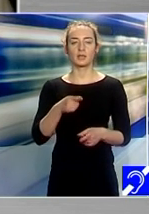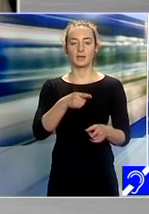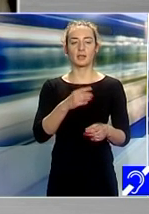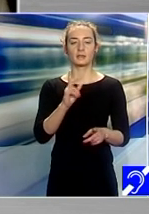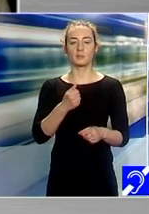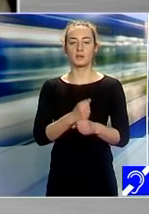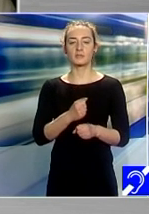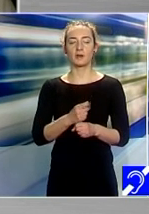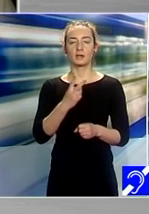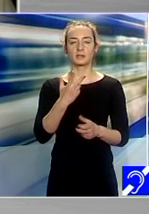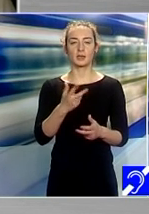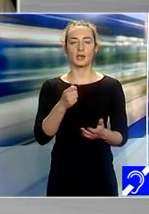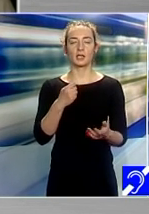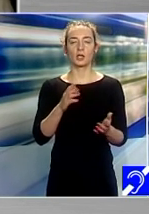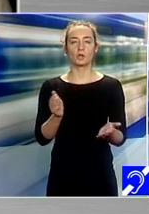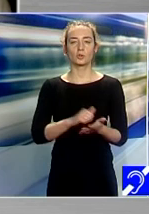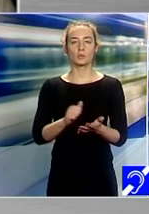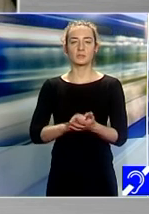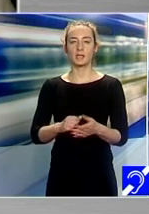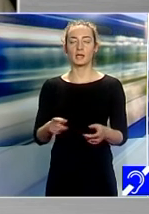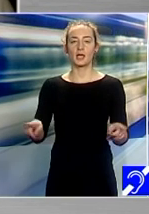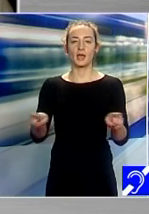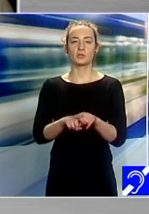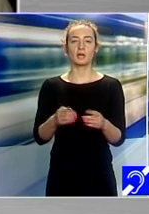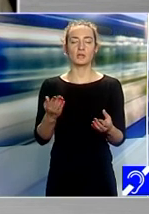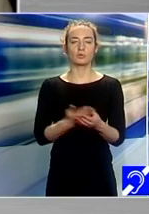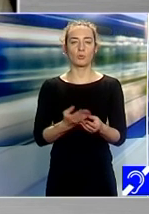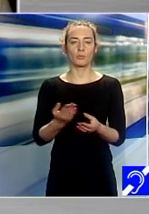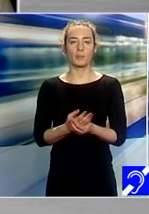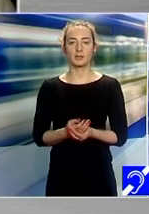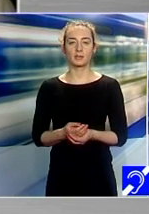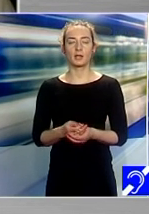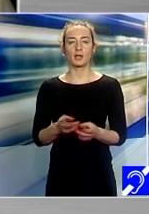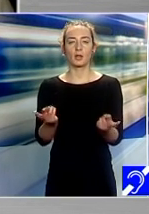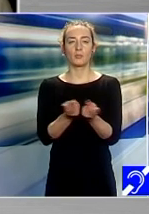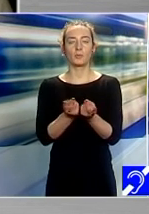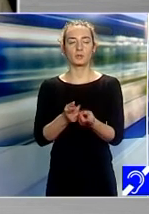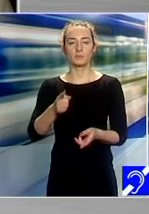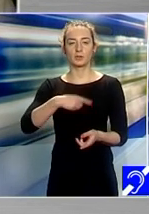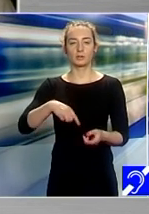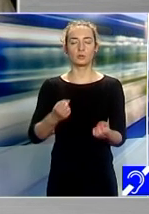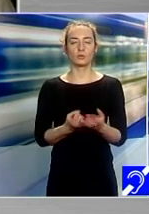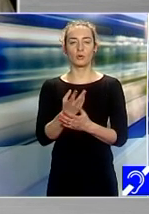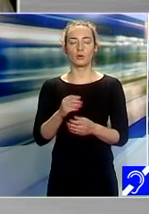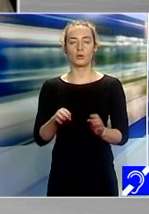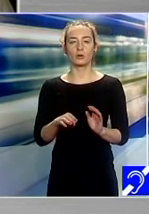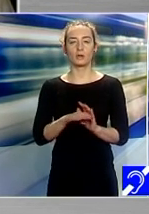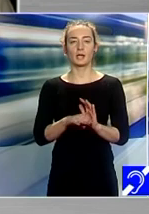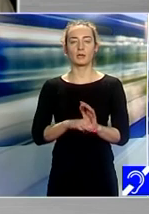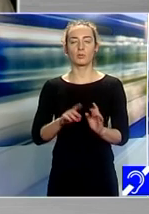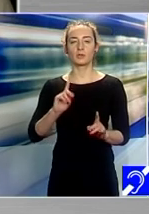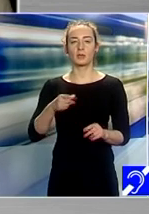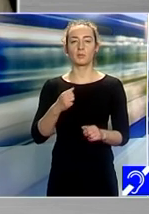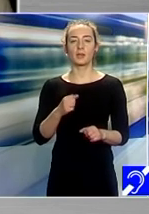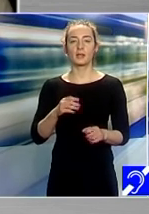dosare. În toate aceste dosare se află aceleași tipuri de documente. Ei bine, potrivit noilor reguli, această procedură ar trebui să se simplifice foarte